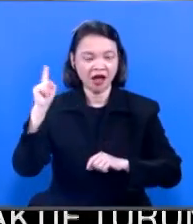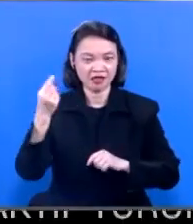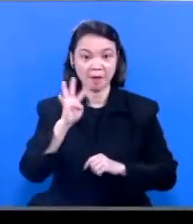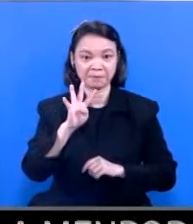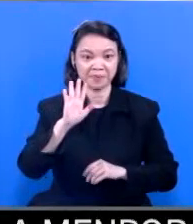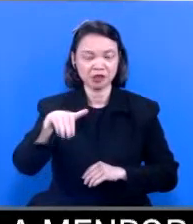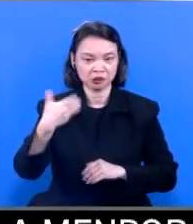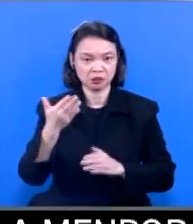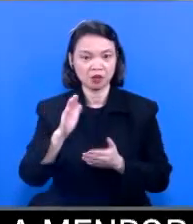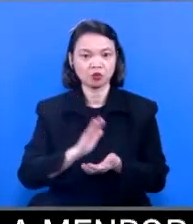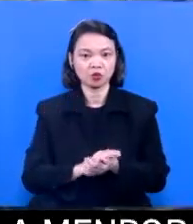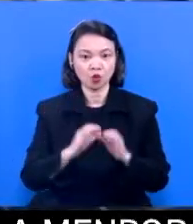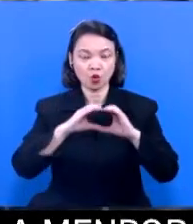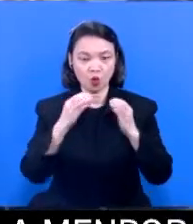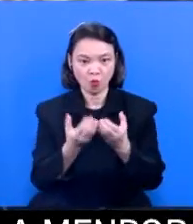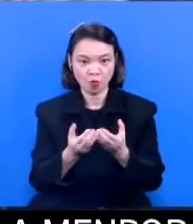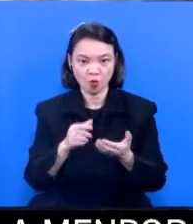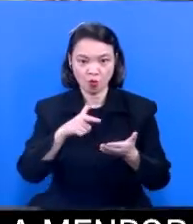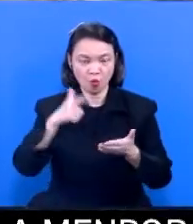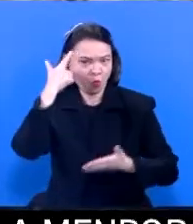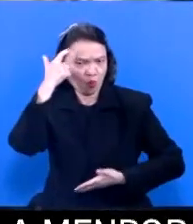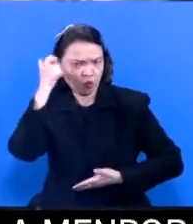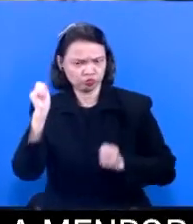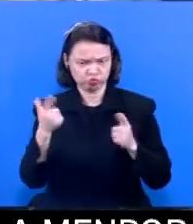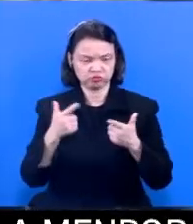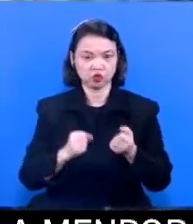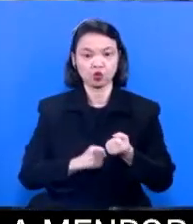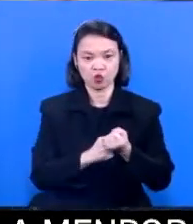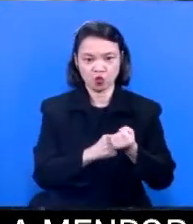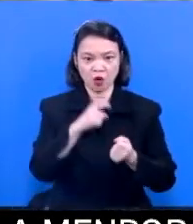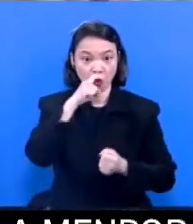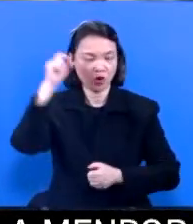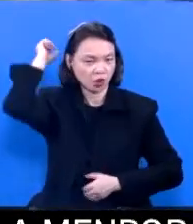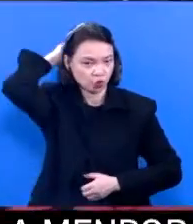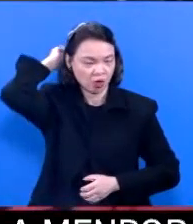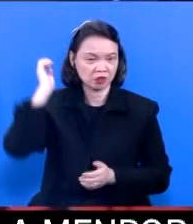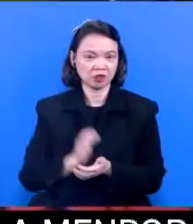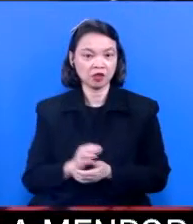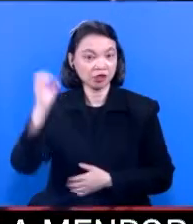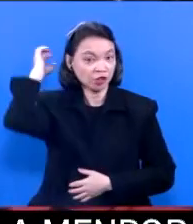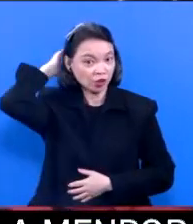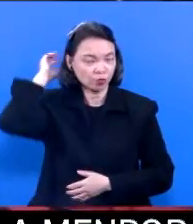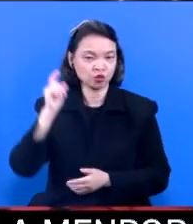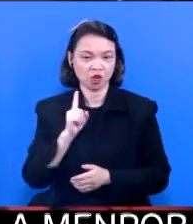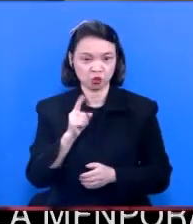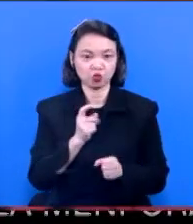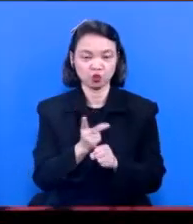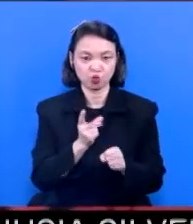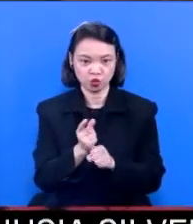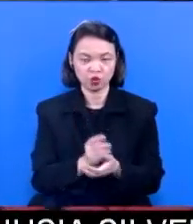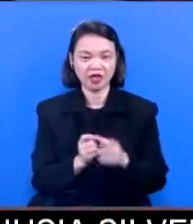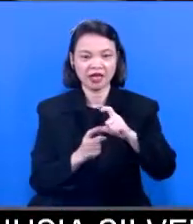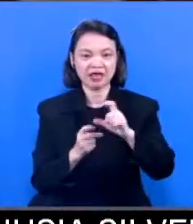cepat. Keberhasilannya pun mendapat dukungan penuh dari orang tua. Apalagi sang ibu juga merupakan seorang guru sebuah SMA